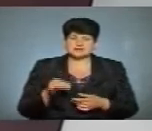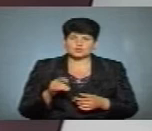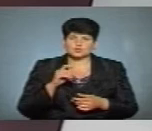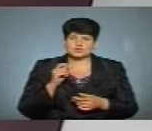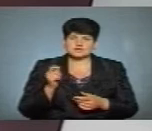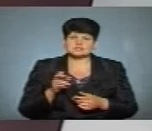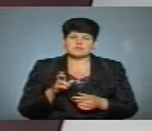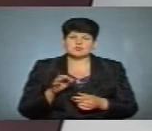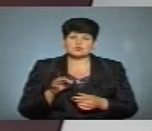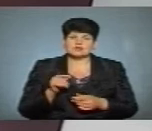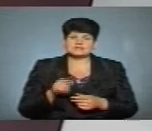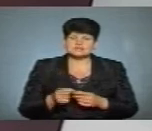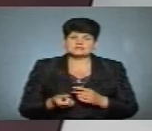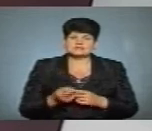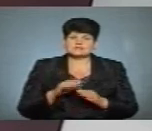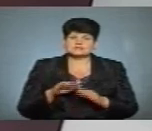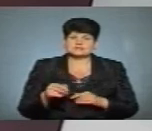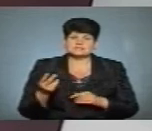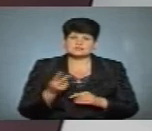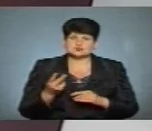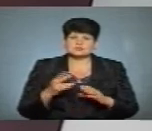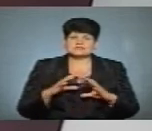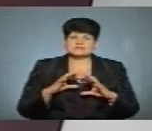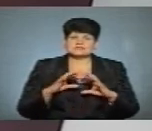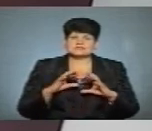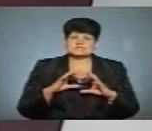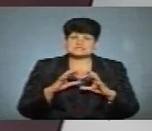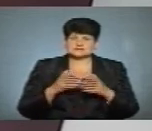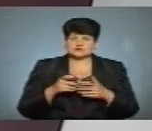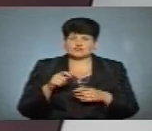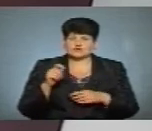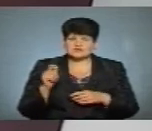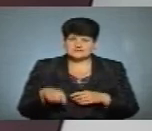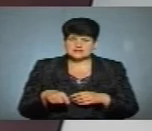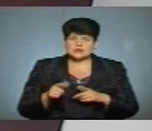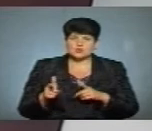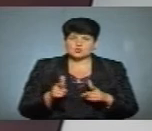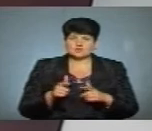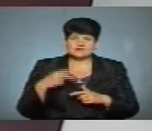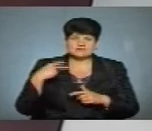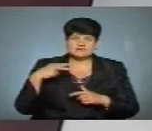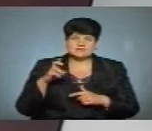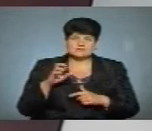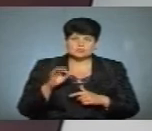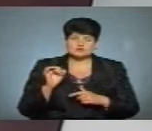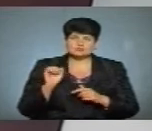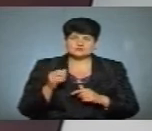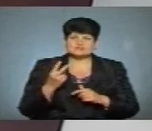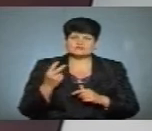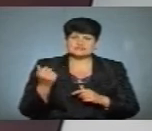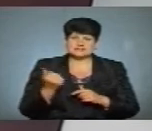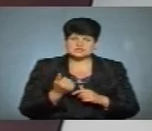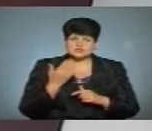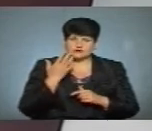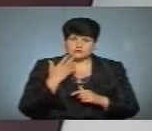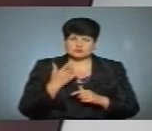каже Андрій Левчук, з'явився після Другої світової війни. За його словами, готувати вишневий борщ можна лише 2 тижні в рік, коли